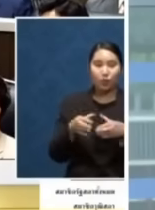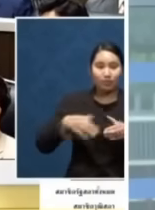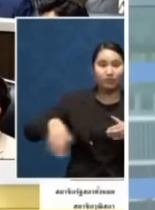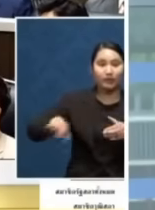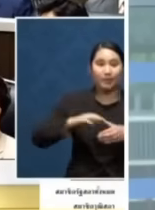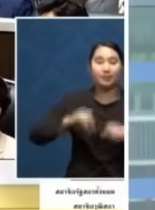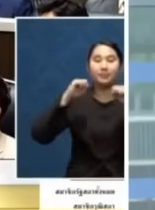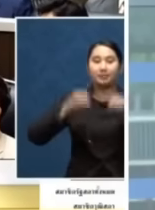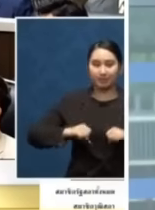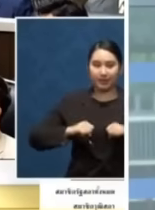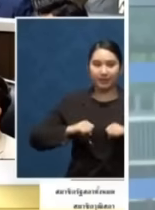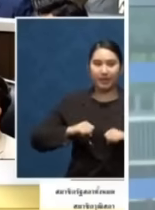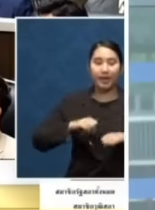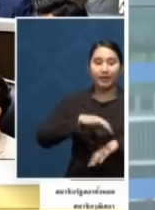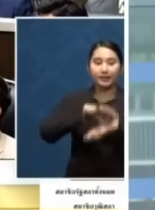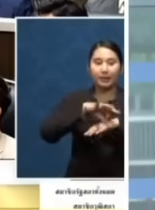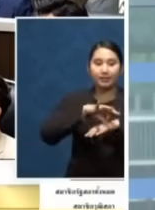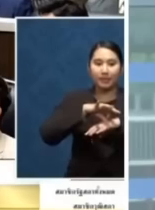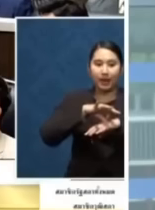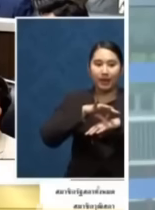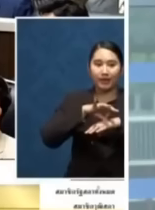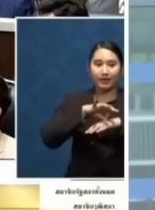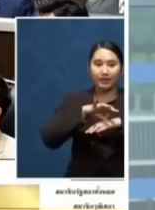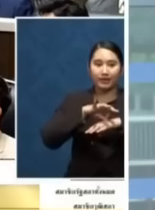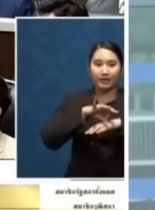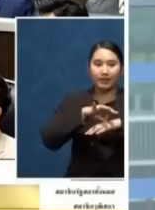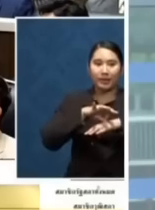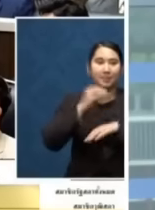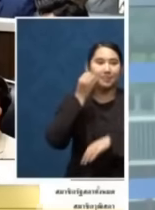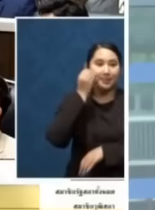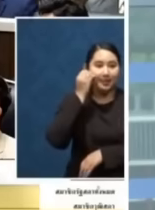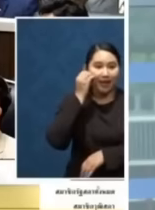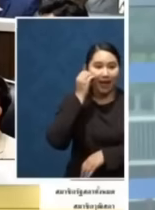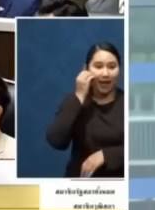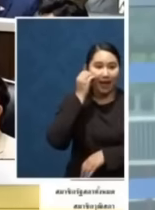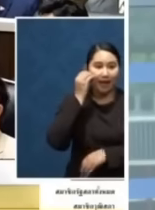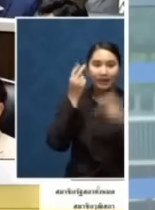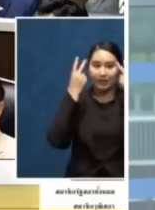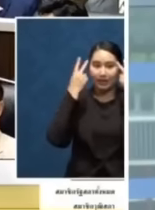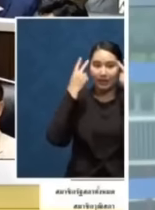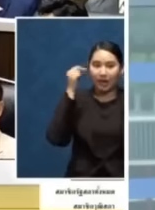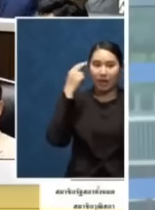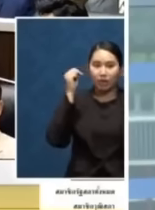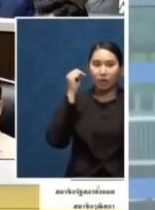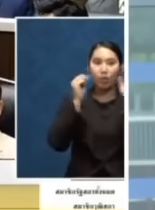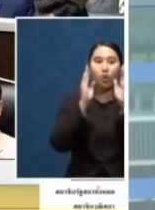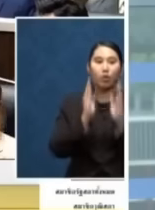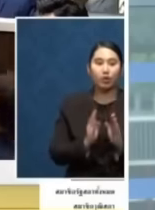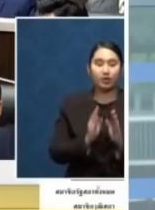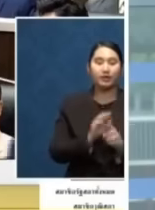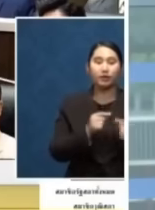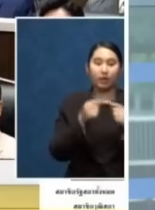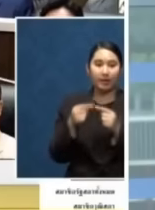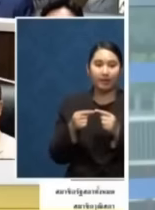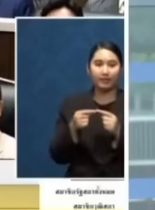ะก็มีต่อมาอีกก็เป็นไทยสร้างไทยคุณถากรก็ขึ้นมาพูดก็ชัดเจนว่ายังไงก็สนับสนุนคุณพิธานะครับบอกว่า